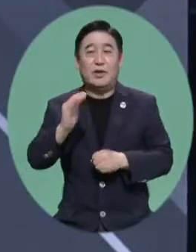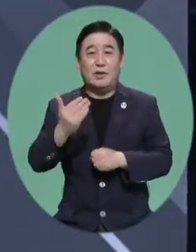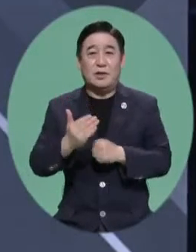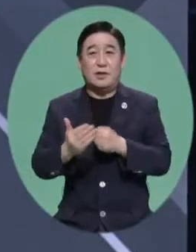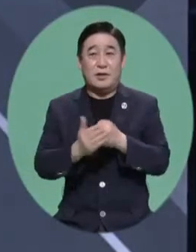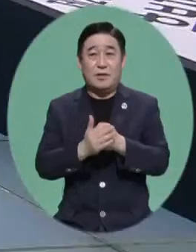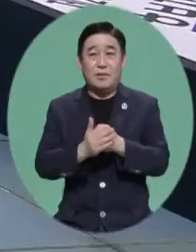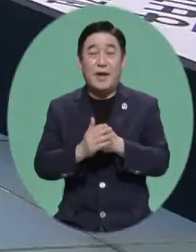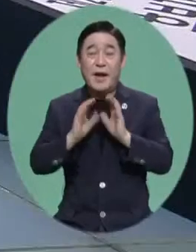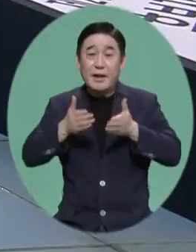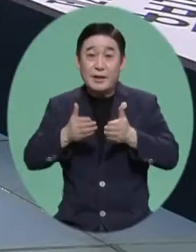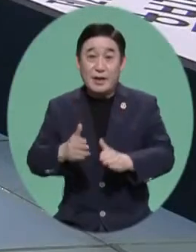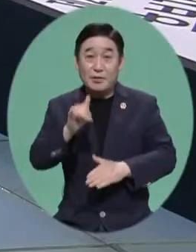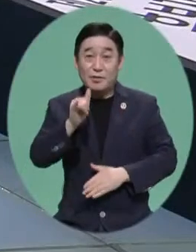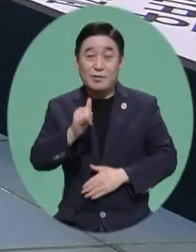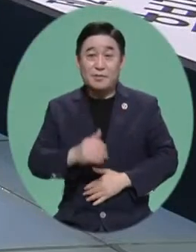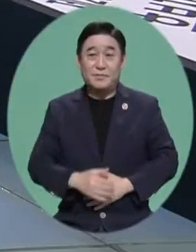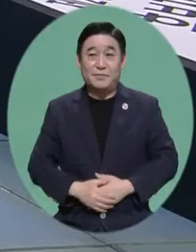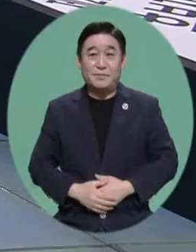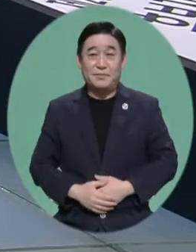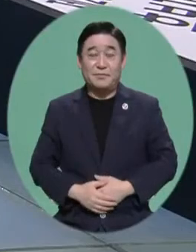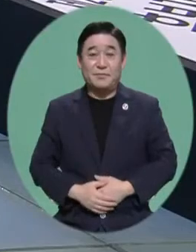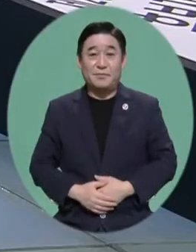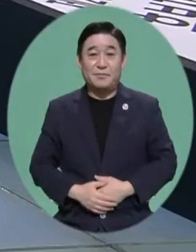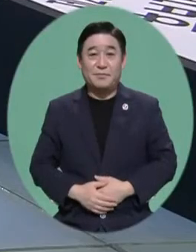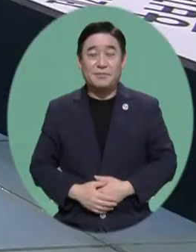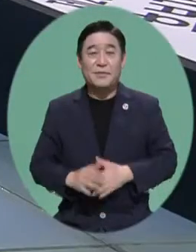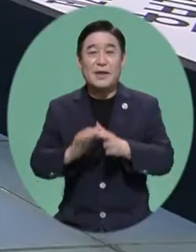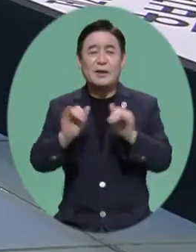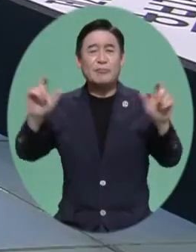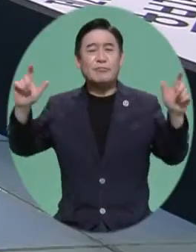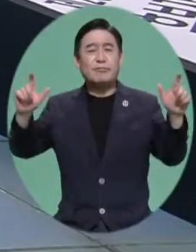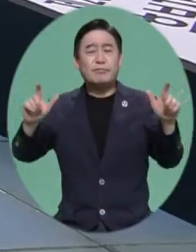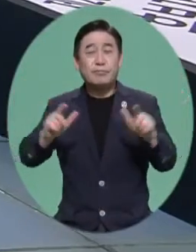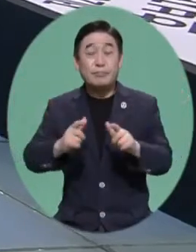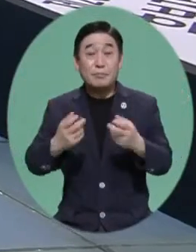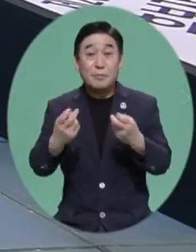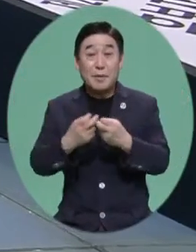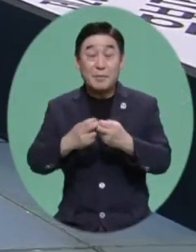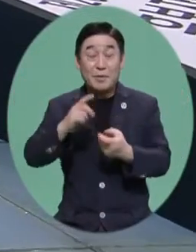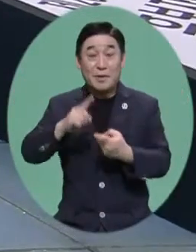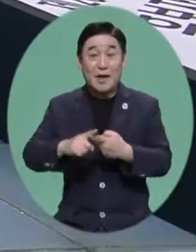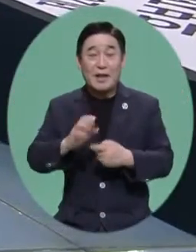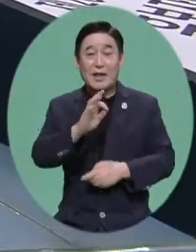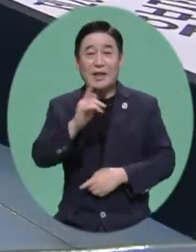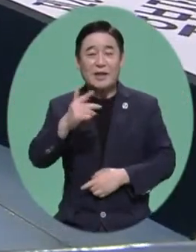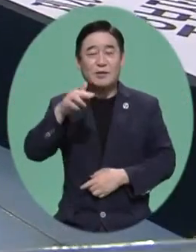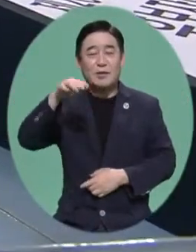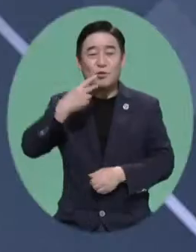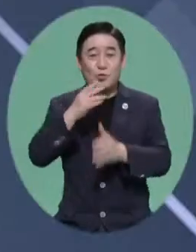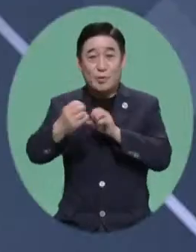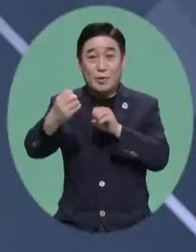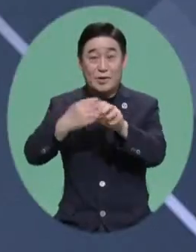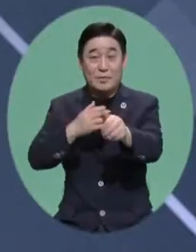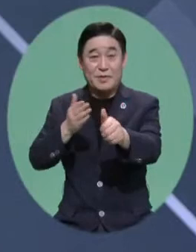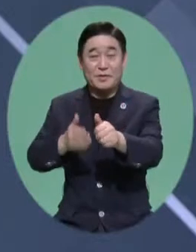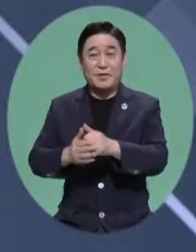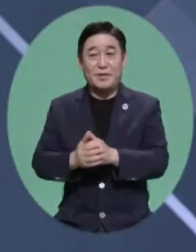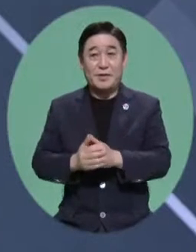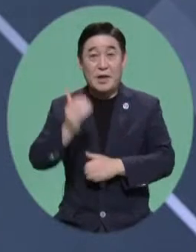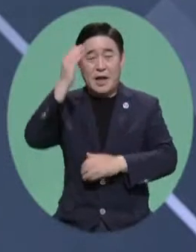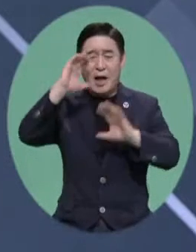4 아일락 되요 아 네 해외에서 인구 절벽 대응방안에 대해서 안철수 후보 답변해 주십시오